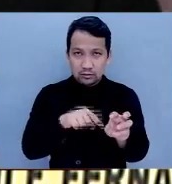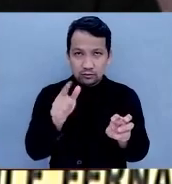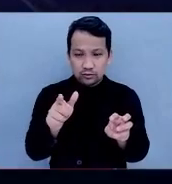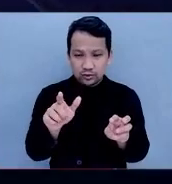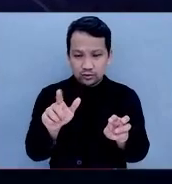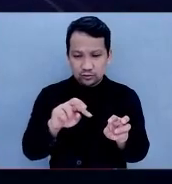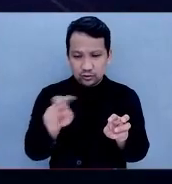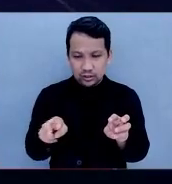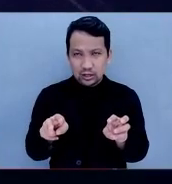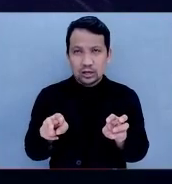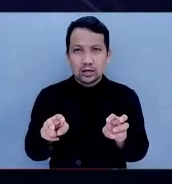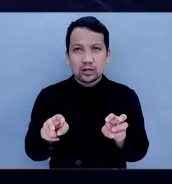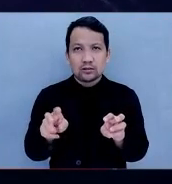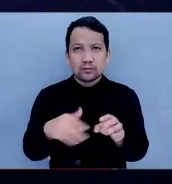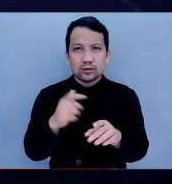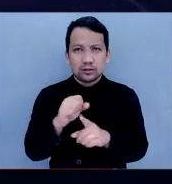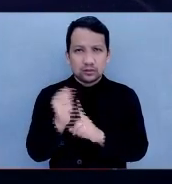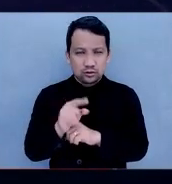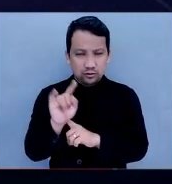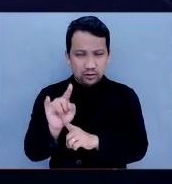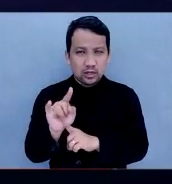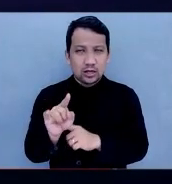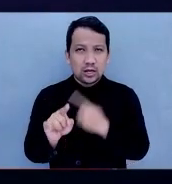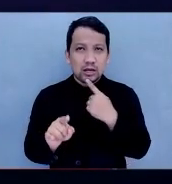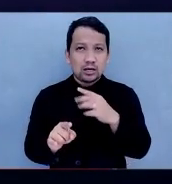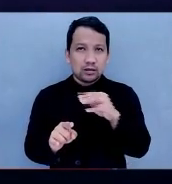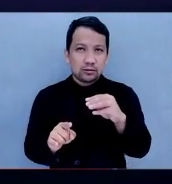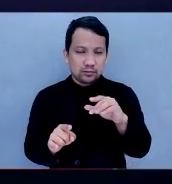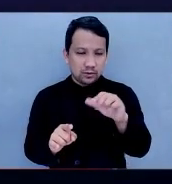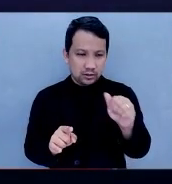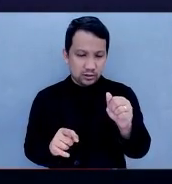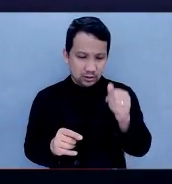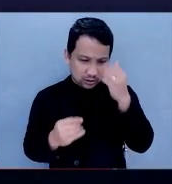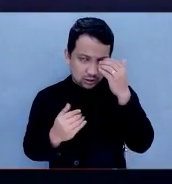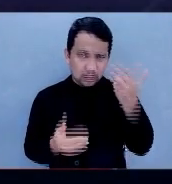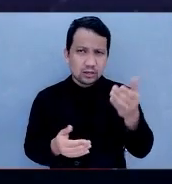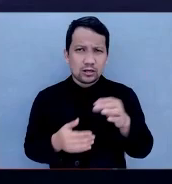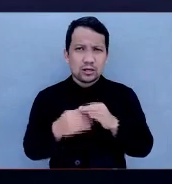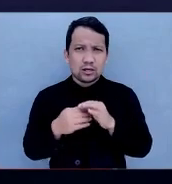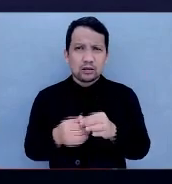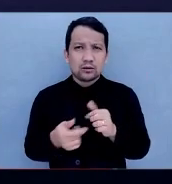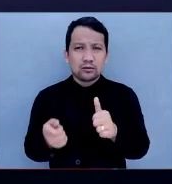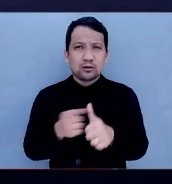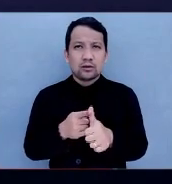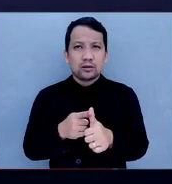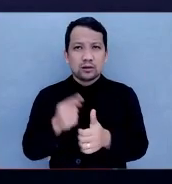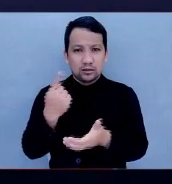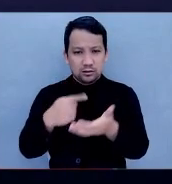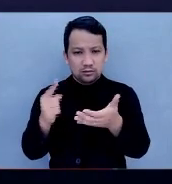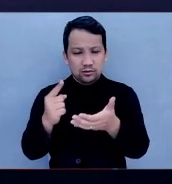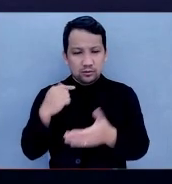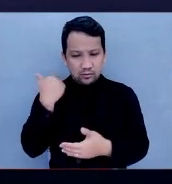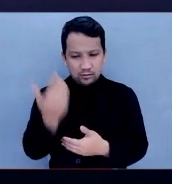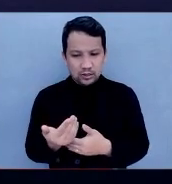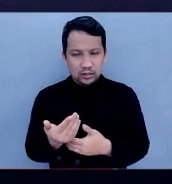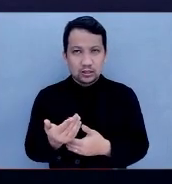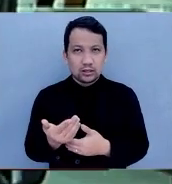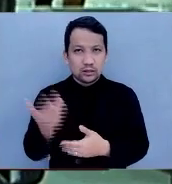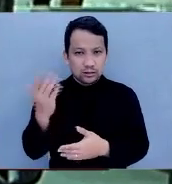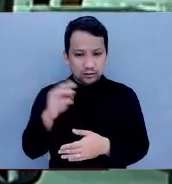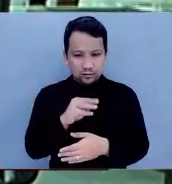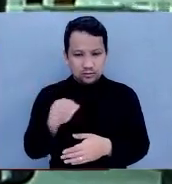2022 sa social media account naman ng Metro Manila development authority unang nakumpirma ang pagpanaw ng dati nilang